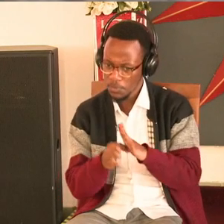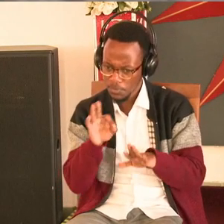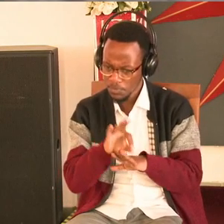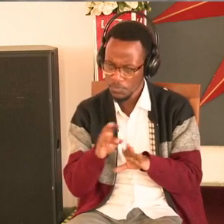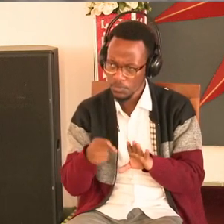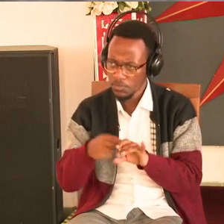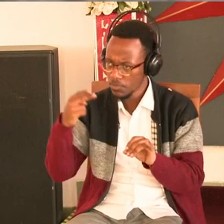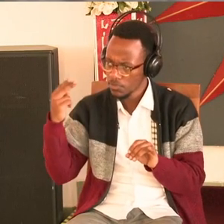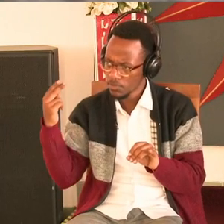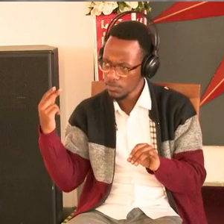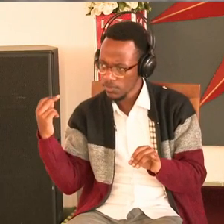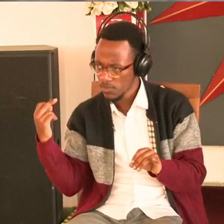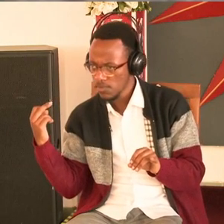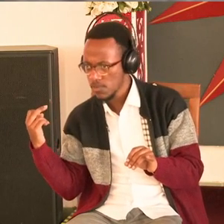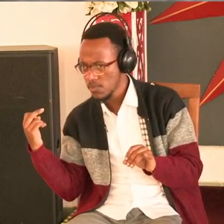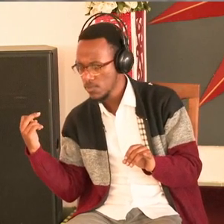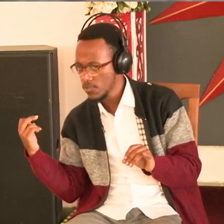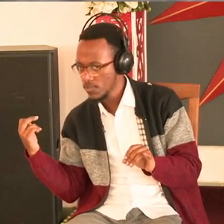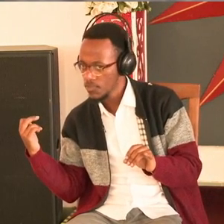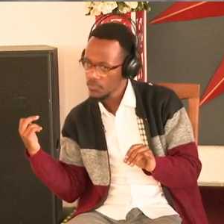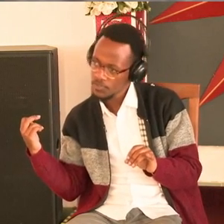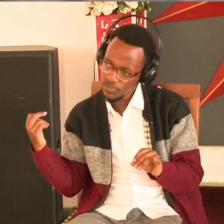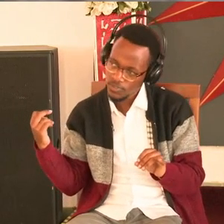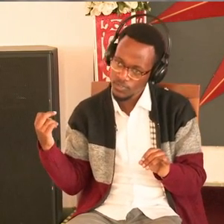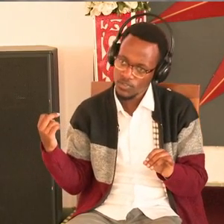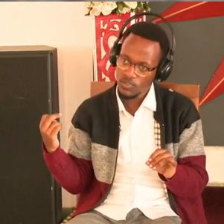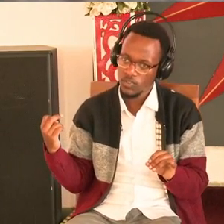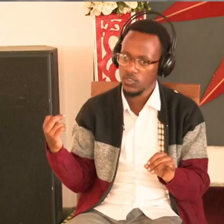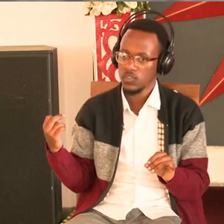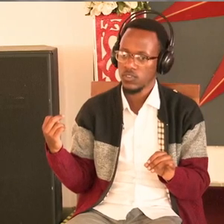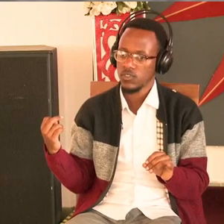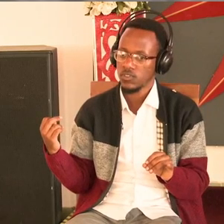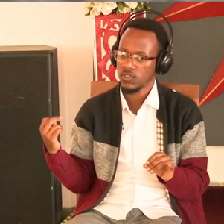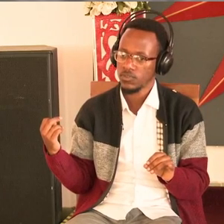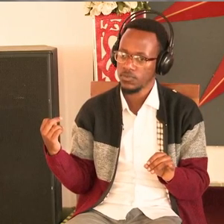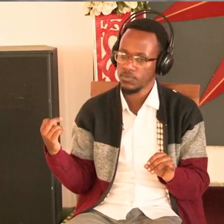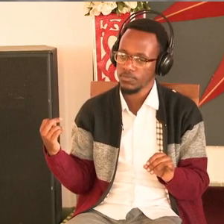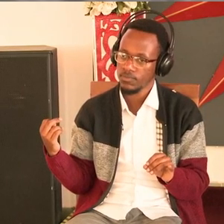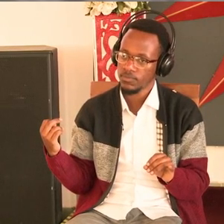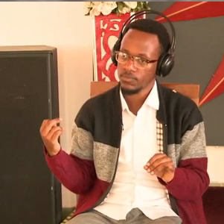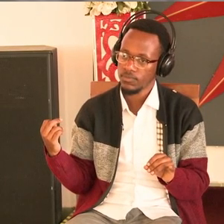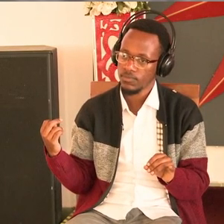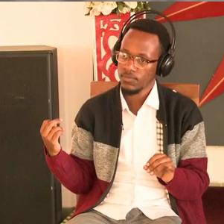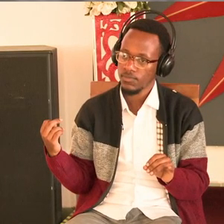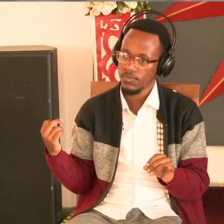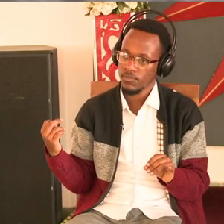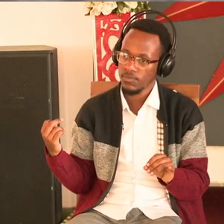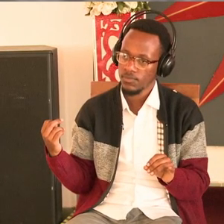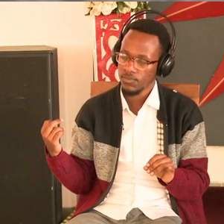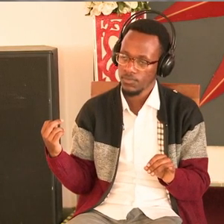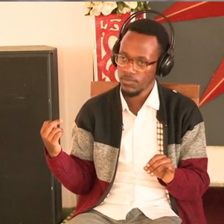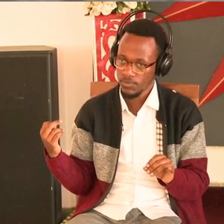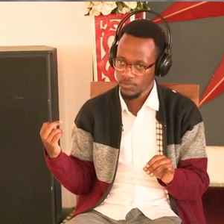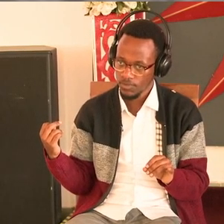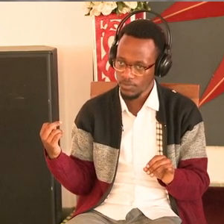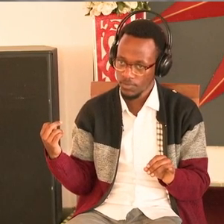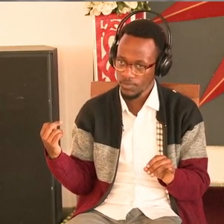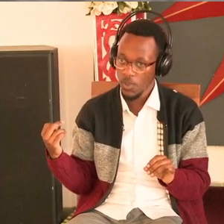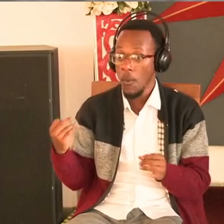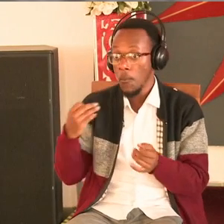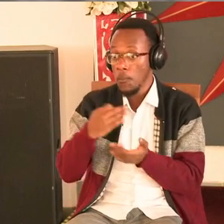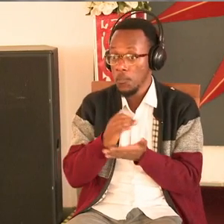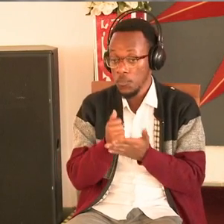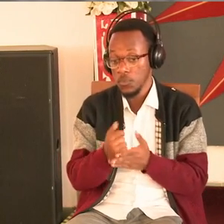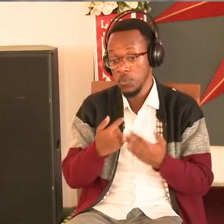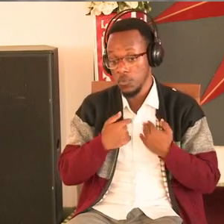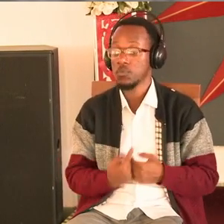yanjye ahora yerekeye ku Uwiteka, uko azakura ibirenge byanjye mu kigoyi. Car je suis